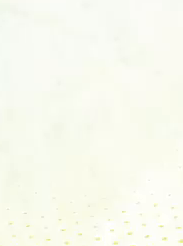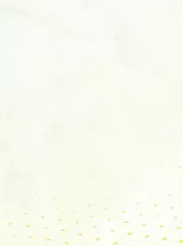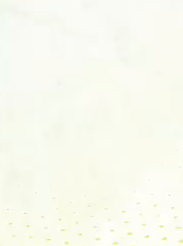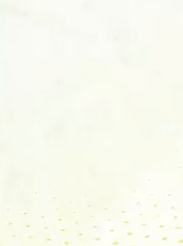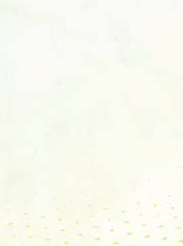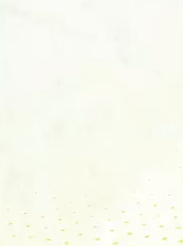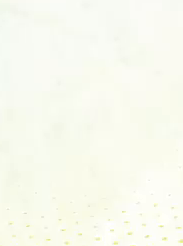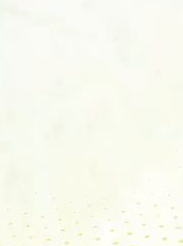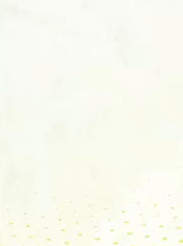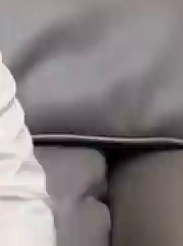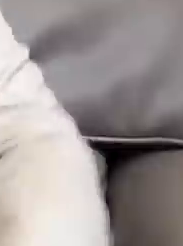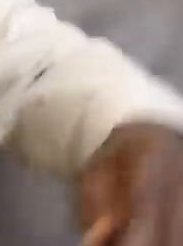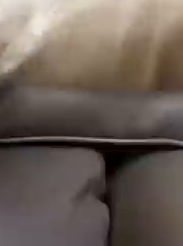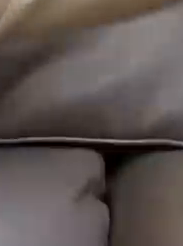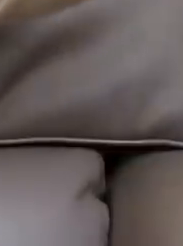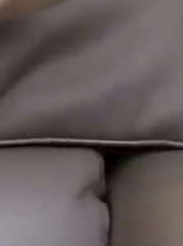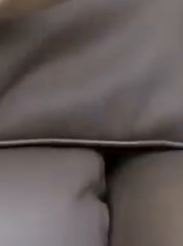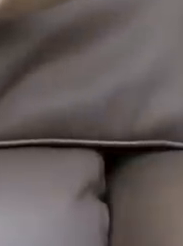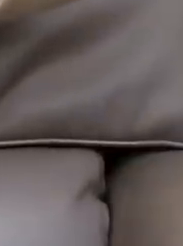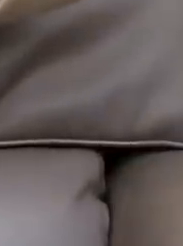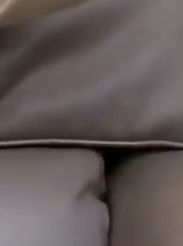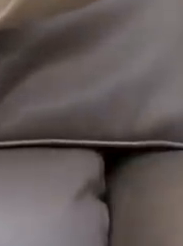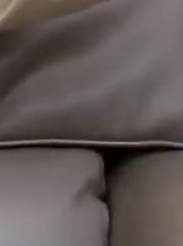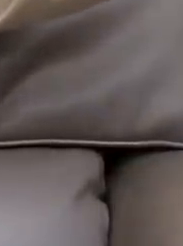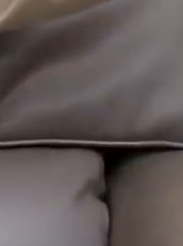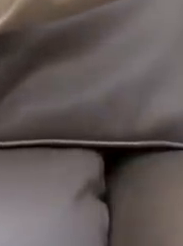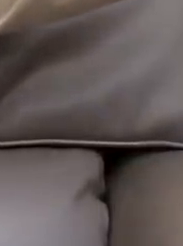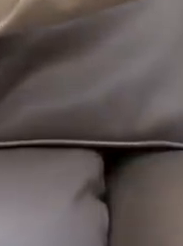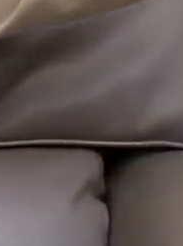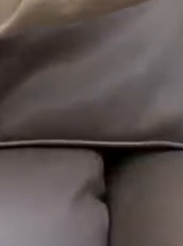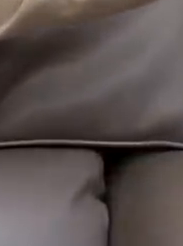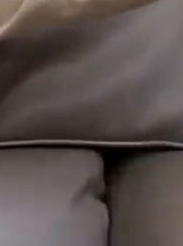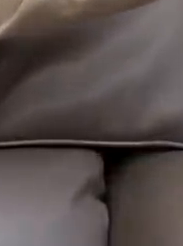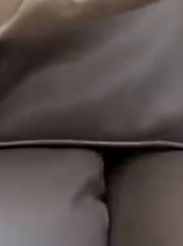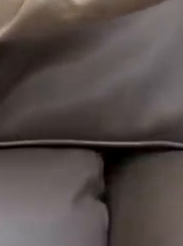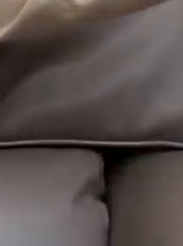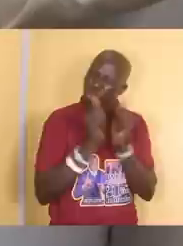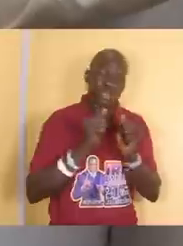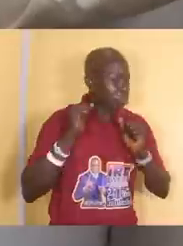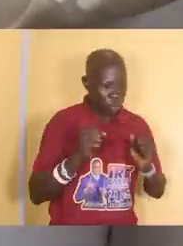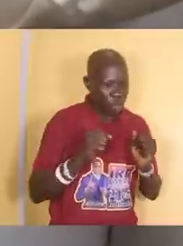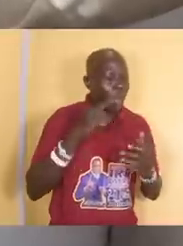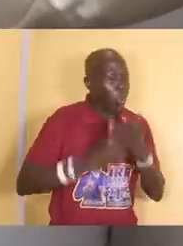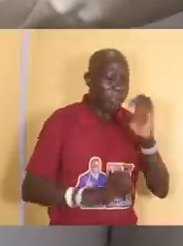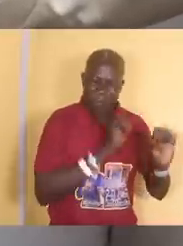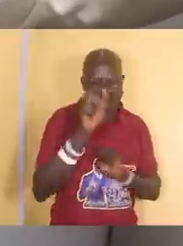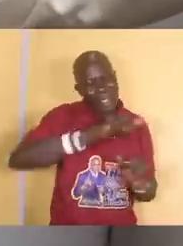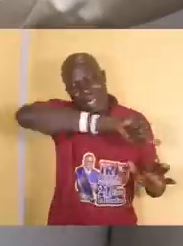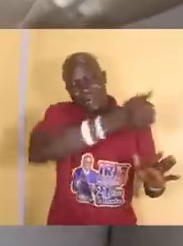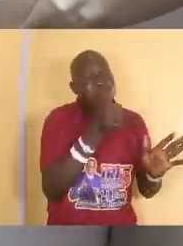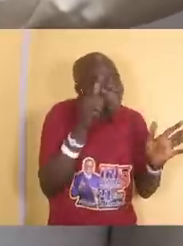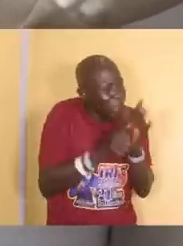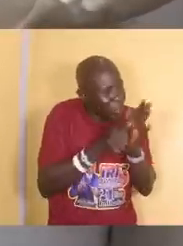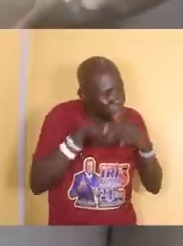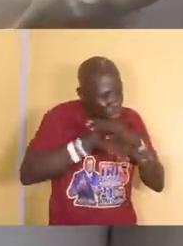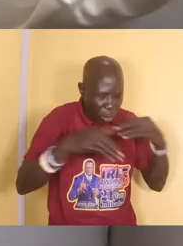ẹ ṣe sá. Gbọ́wọ́ sókè. Lift up your head. Ẹgbẹ́ fitara gbàdúrà. Please pray with zeal. Ohun tí a yẹ fi pamọ́ sí mi náà. God has been kept in my